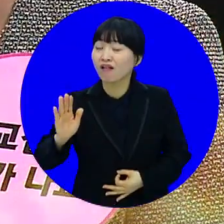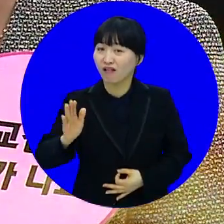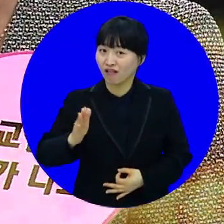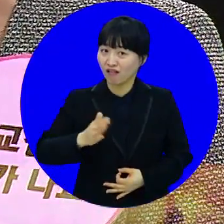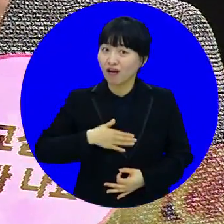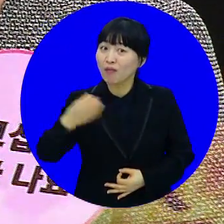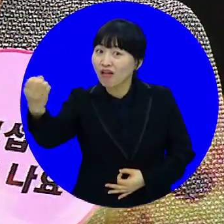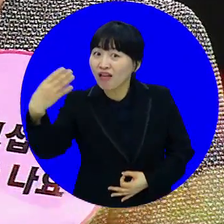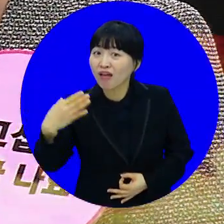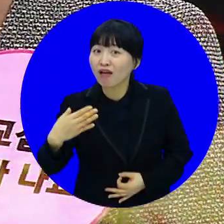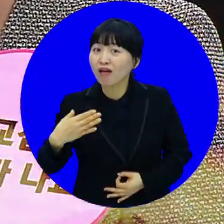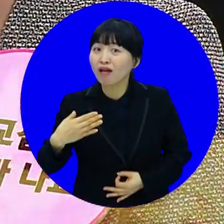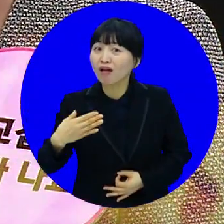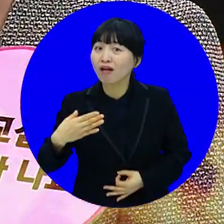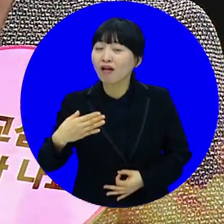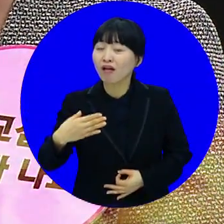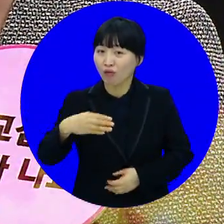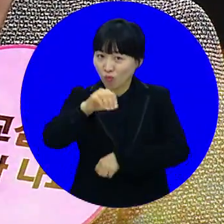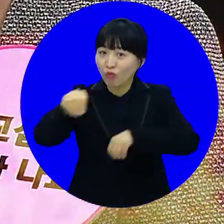했어? 나만 얘기했어?